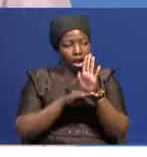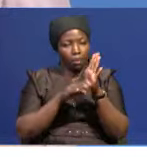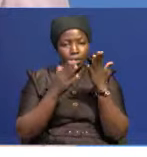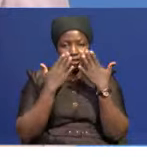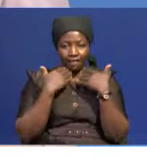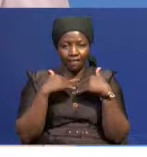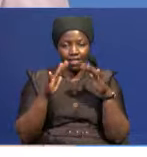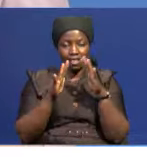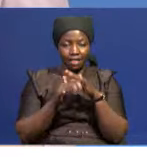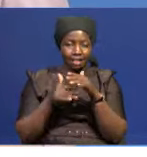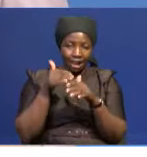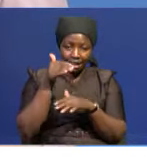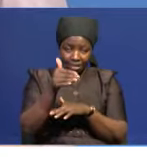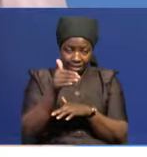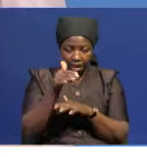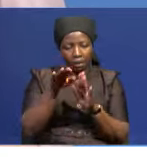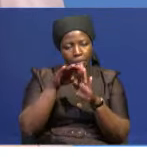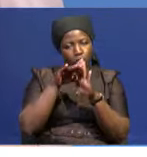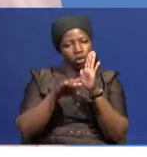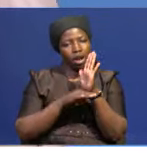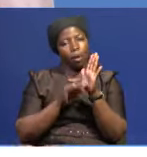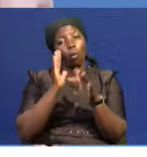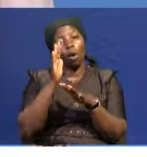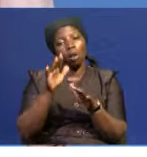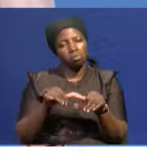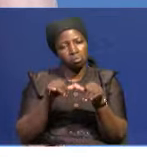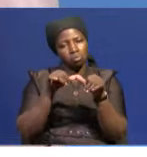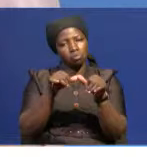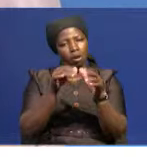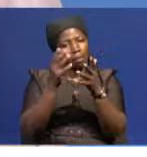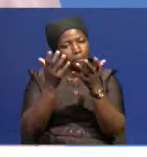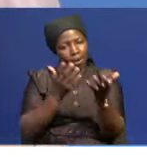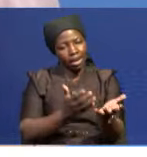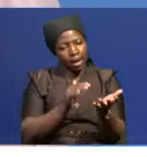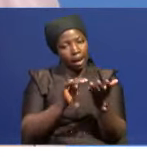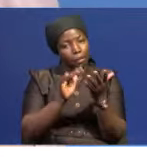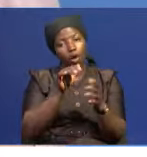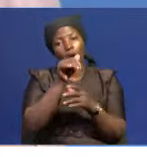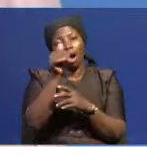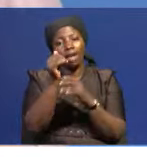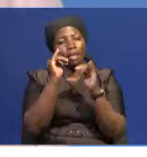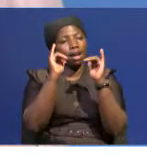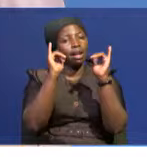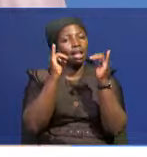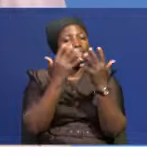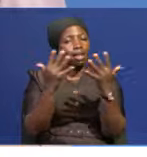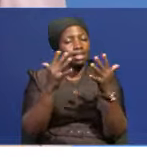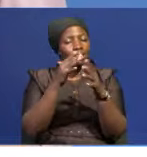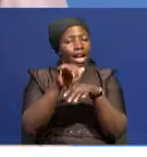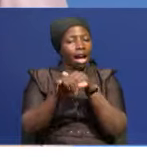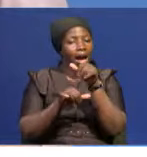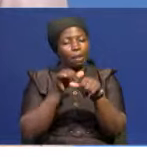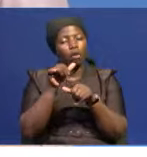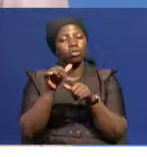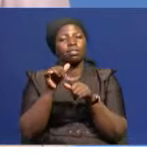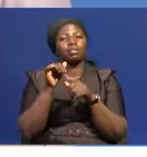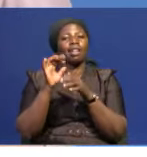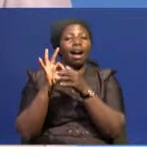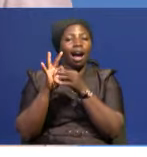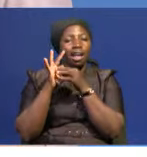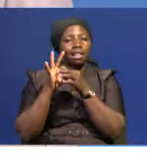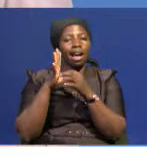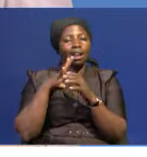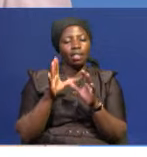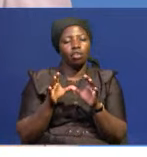hapa. Katika kipindi kijacho nitaendelea kukuletea mambo mengine yanayovutia kuhusu utamaduni